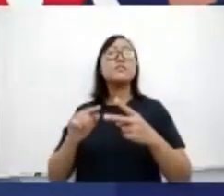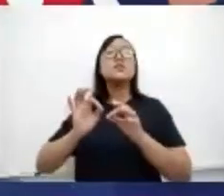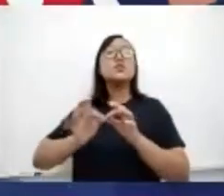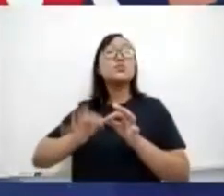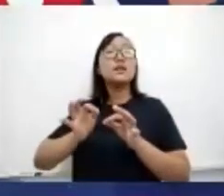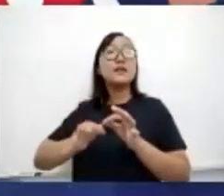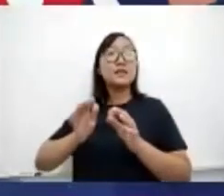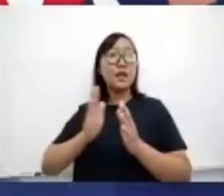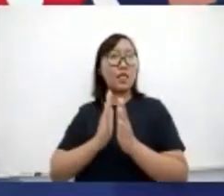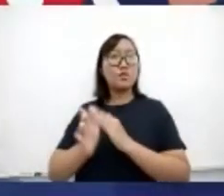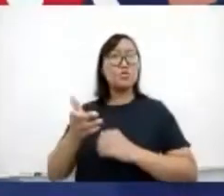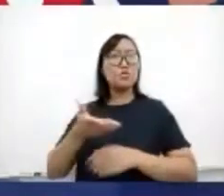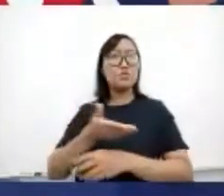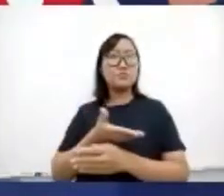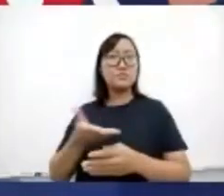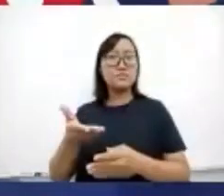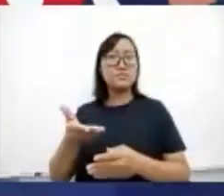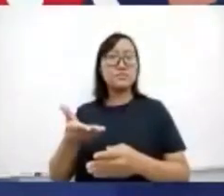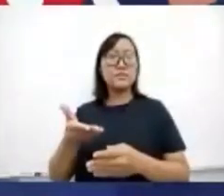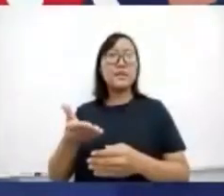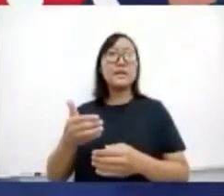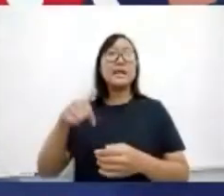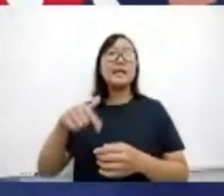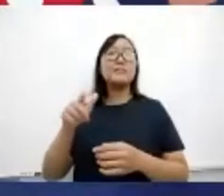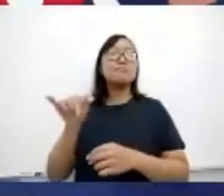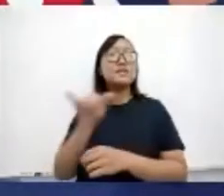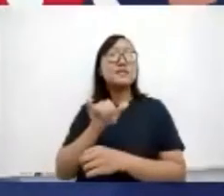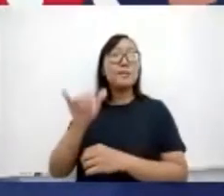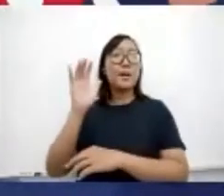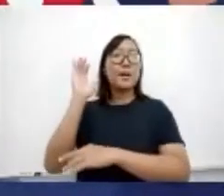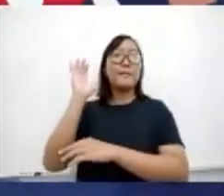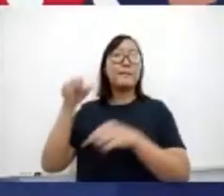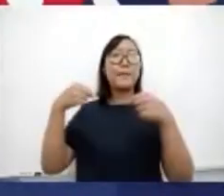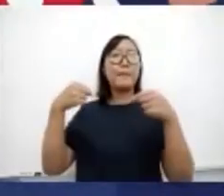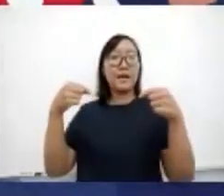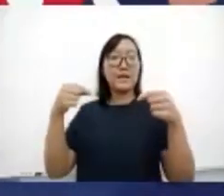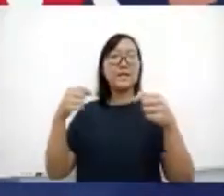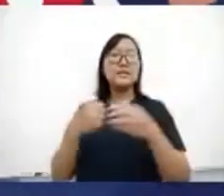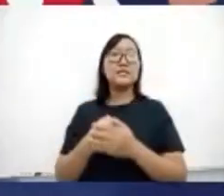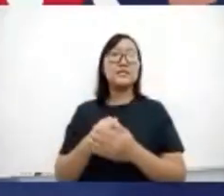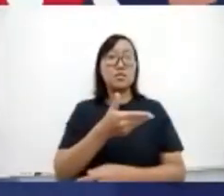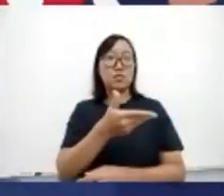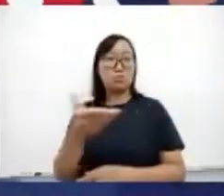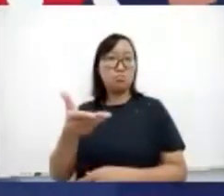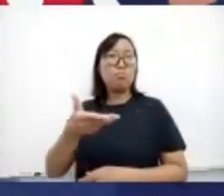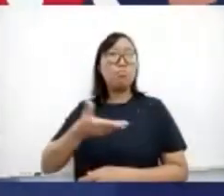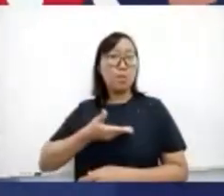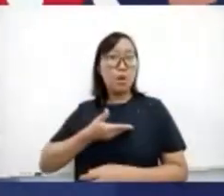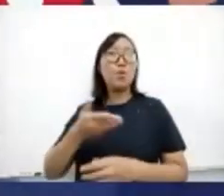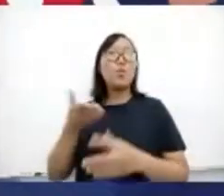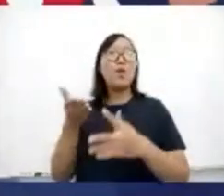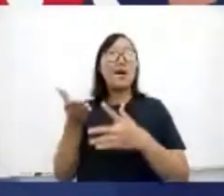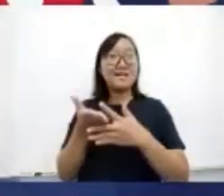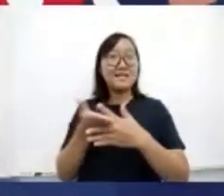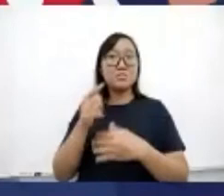secara langsung bersamaan dengan pemateri sehingga jika rekan ke HP ingin mengakses kedua fitur tersebut dapat